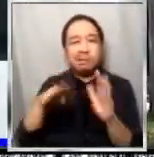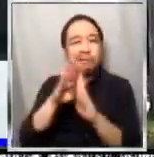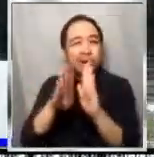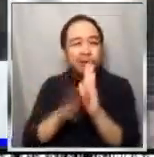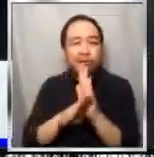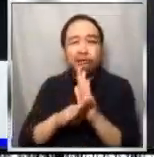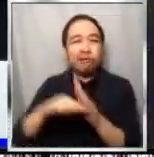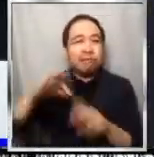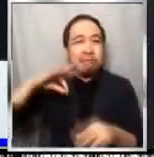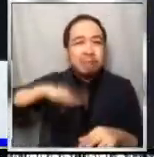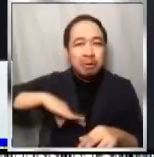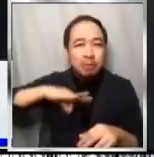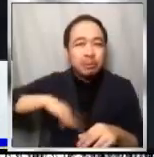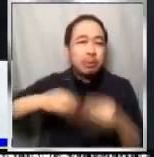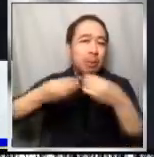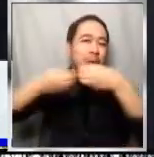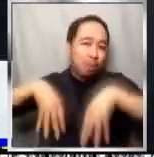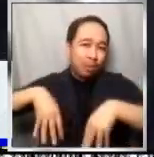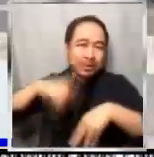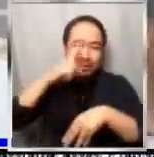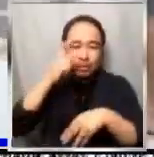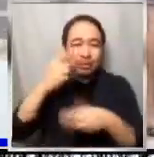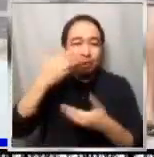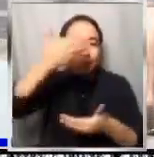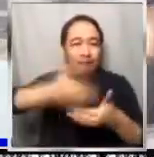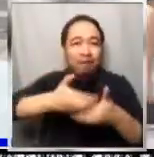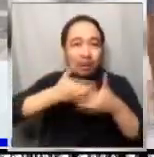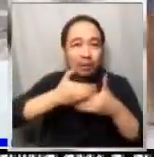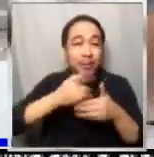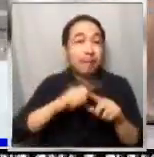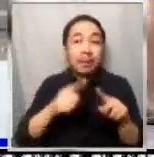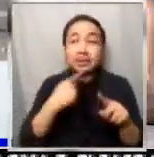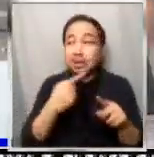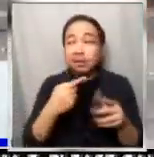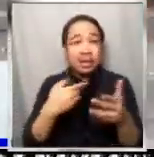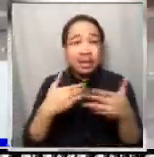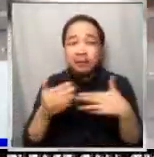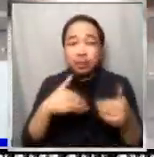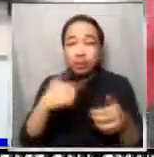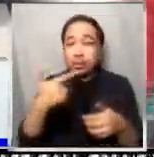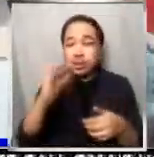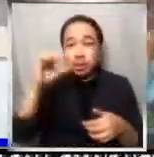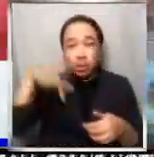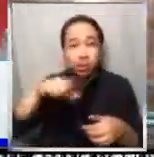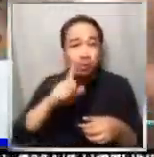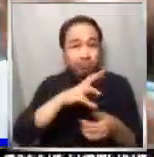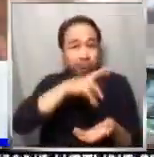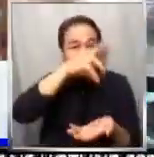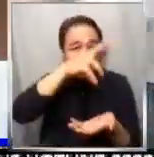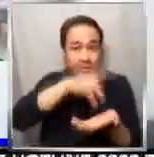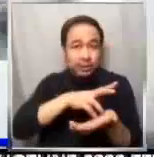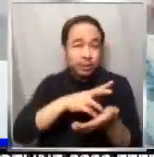lockdown. Pero sabi ni Nograles, kahit nasa general community quarantine o GCQ ang isang lugar, tulad ng Metro